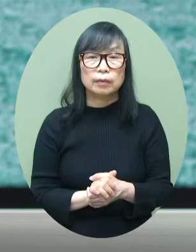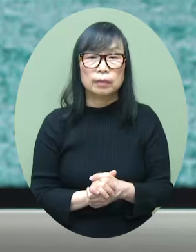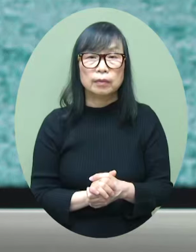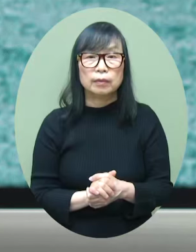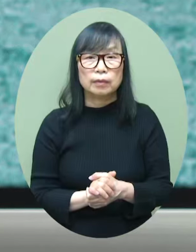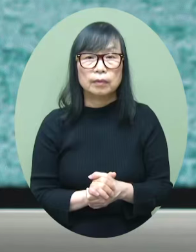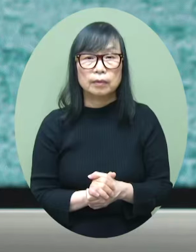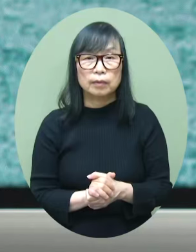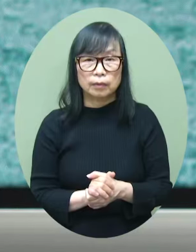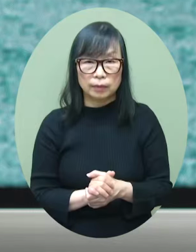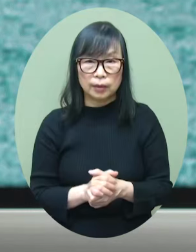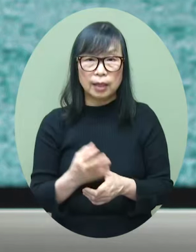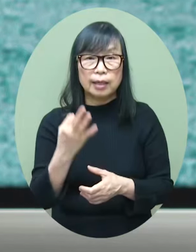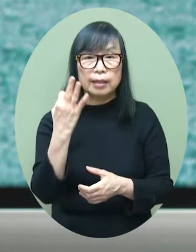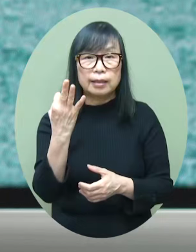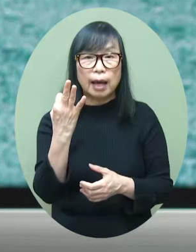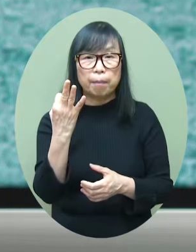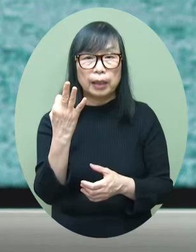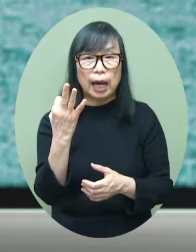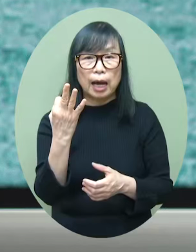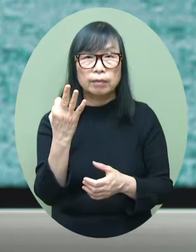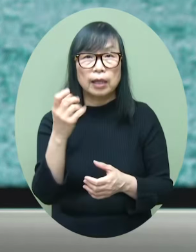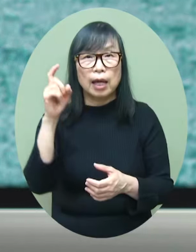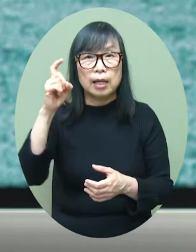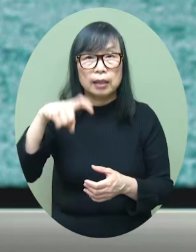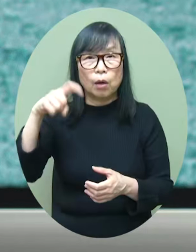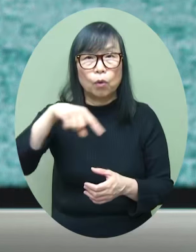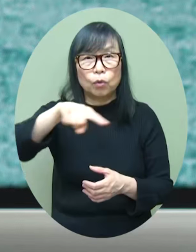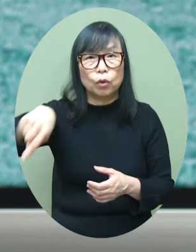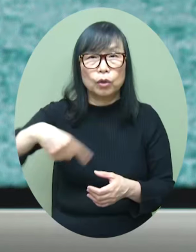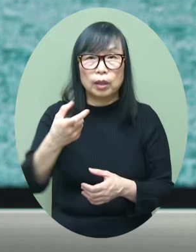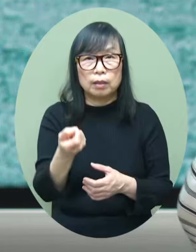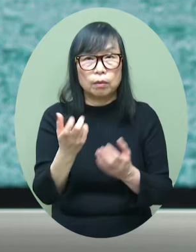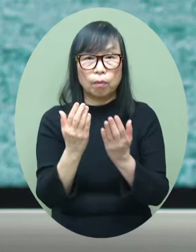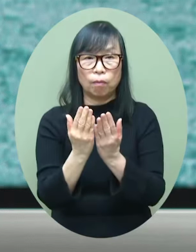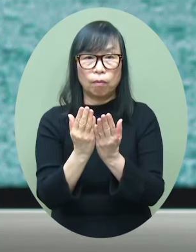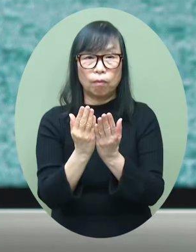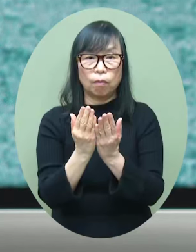嚇，三間都是九龍區的小學啦。